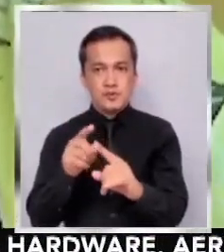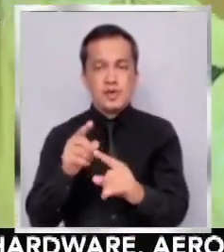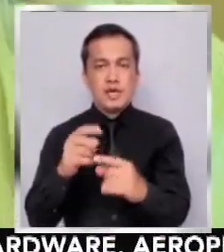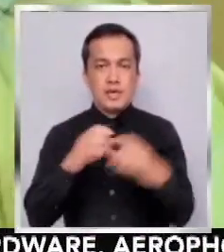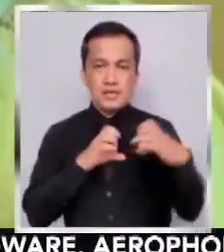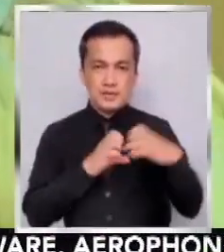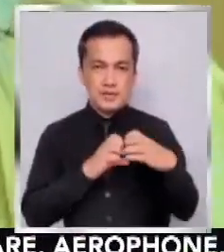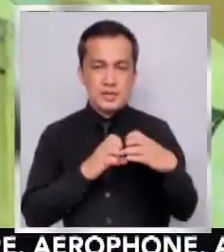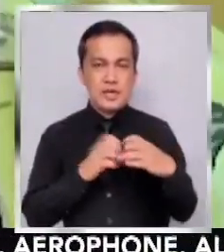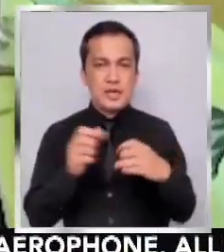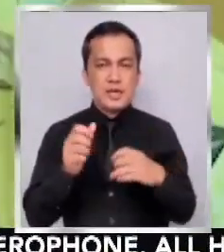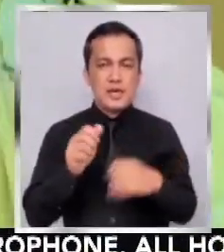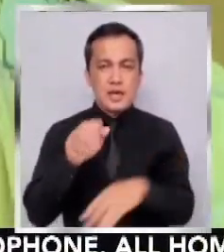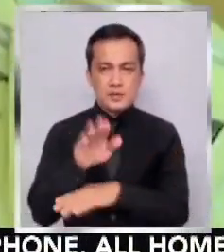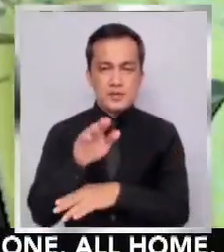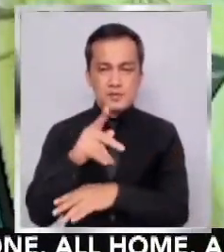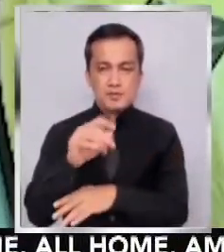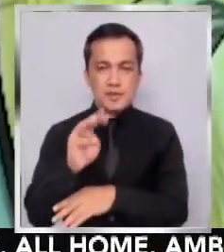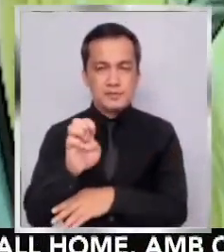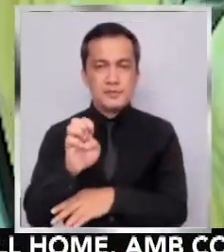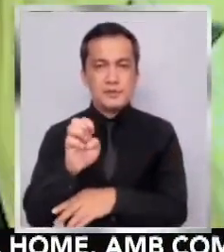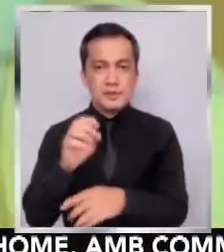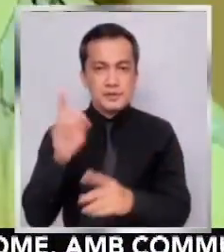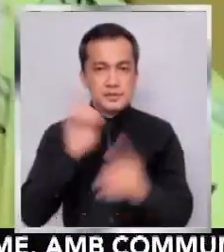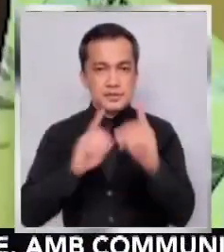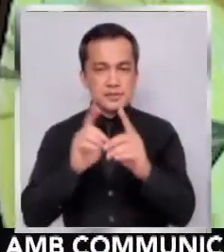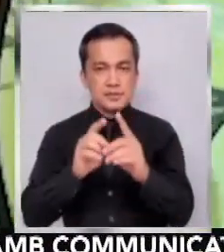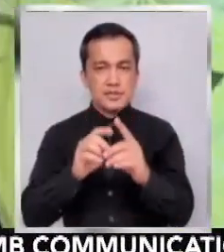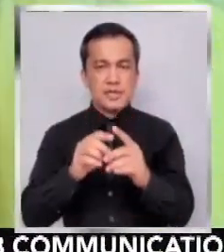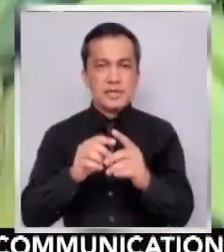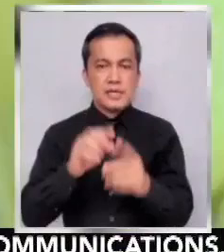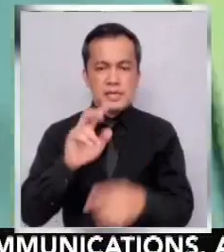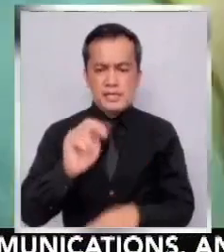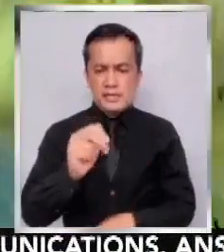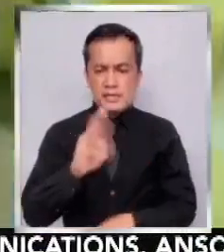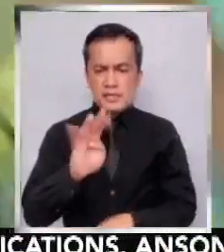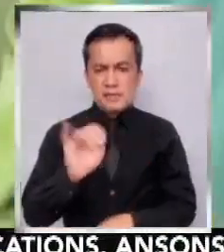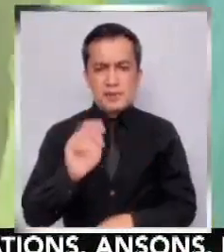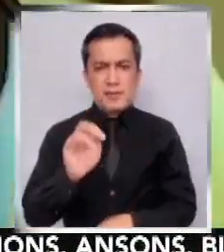Afternoon Prime series na nagbabagang luha.